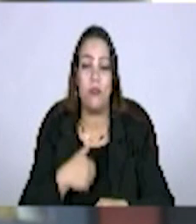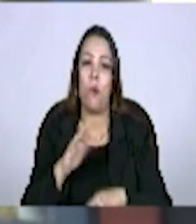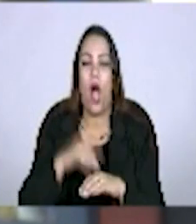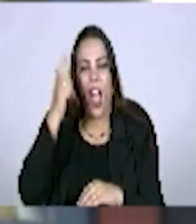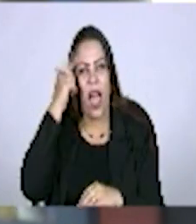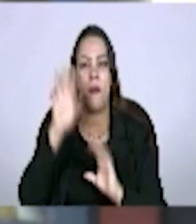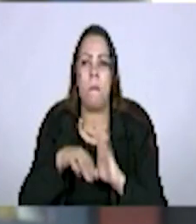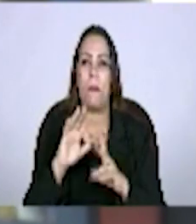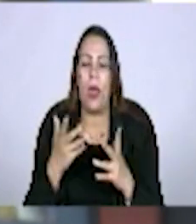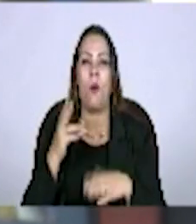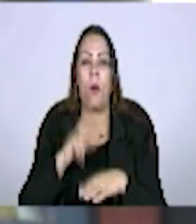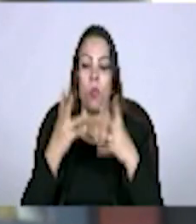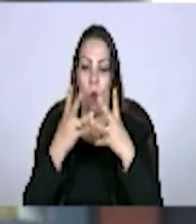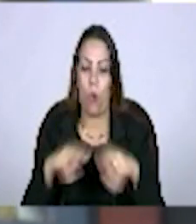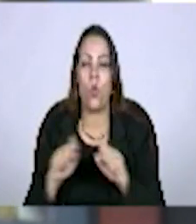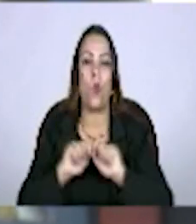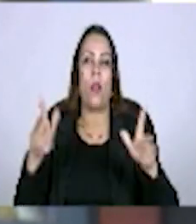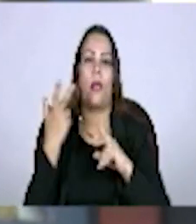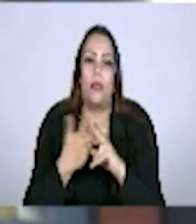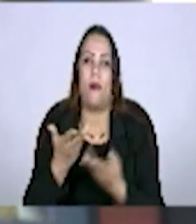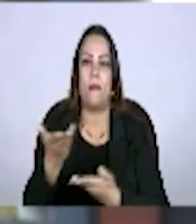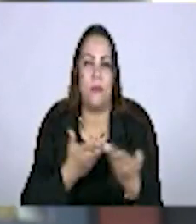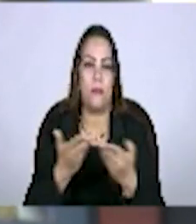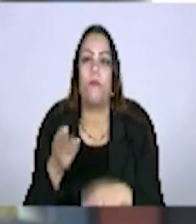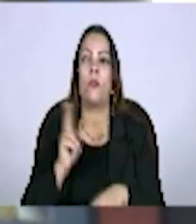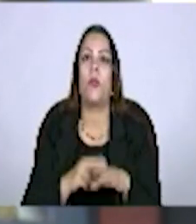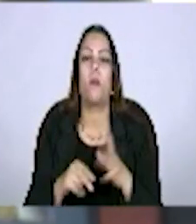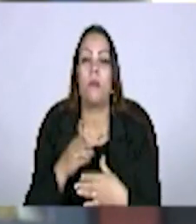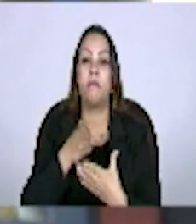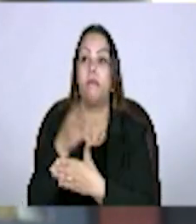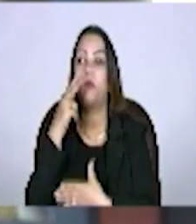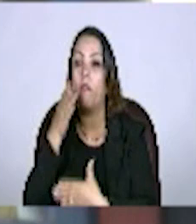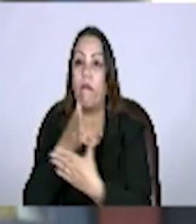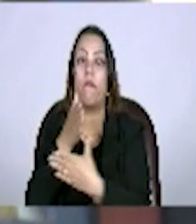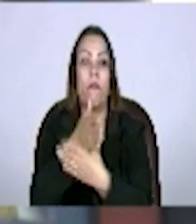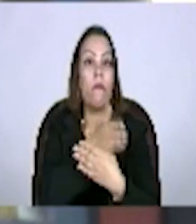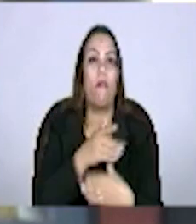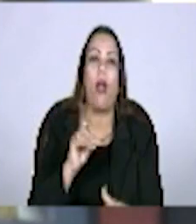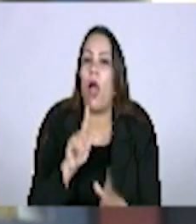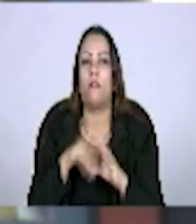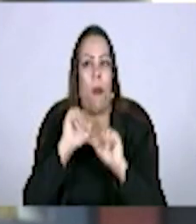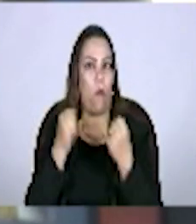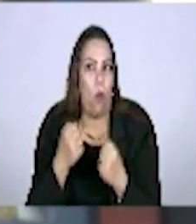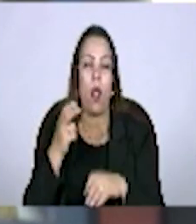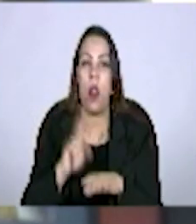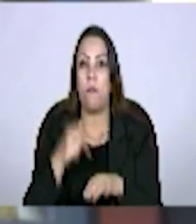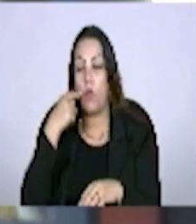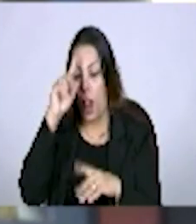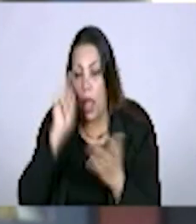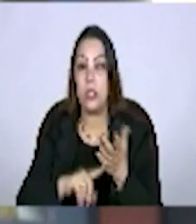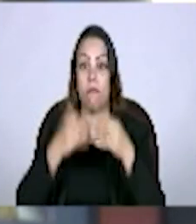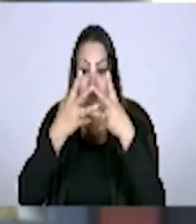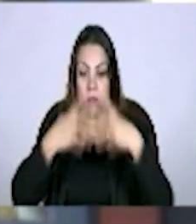لمواهبك الحدود الواضحه بينك وبين الناس عدم التطلع للاخرين اذا ما كانوش بيهتموا بيك ضع حدود بينك